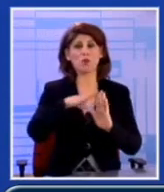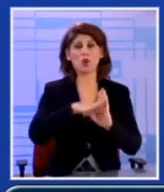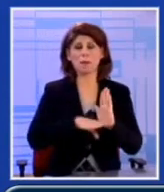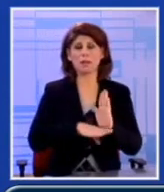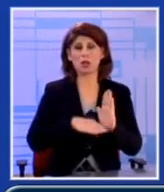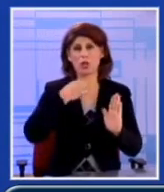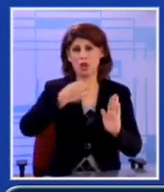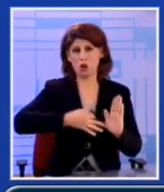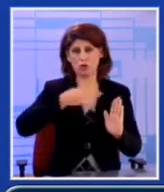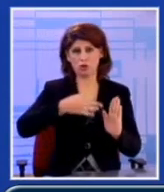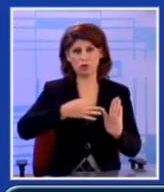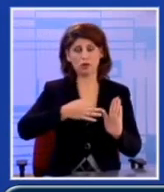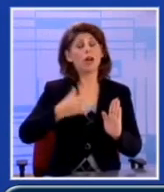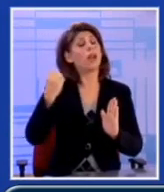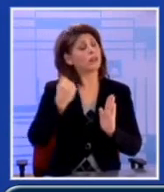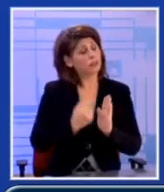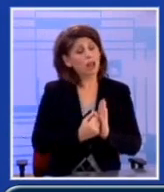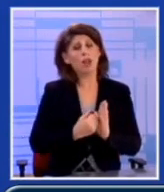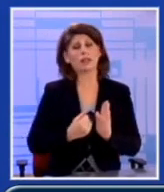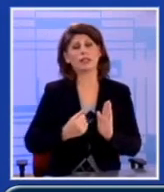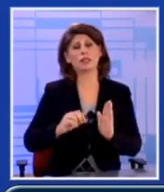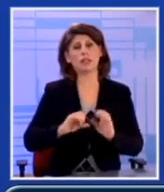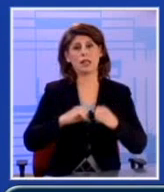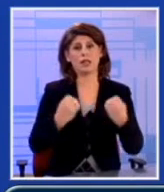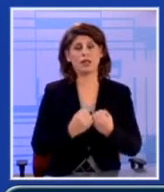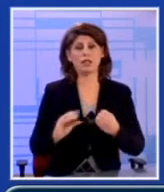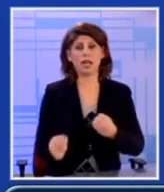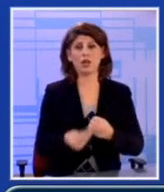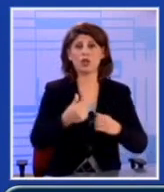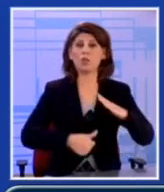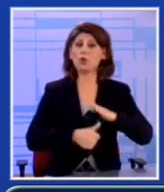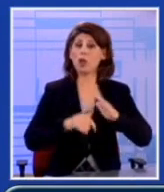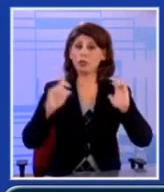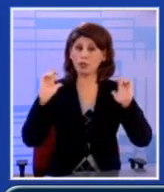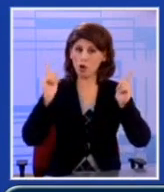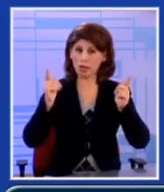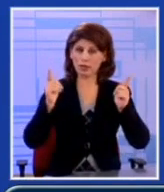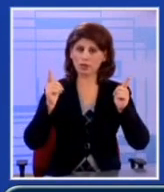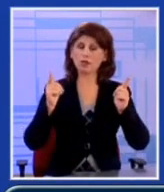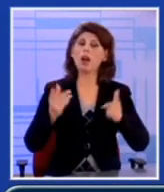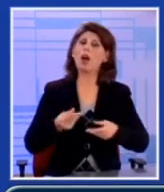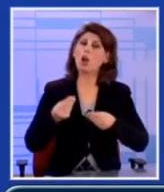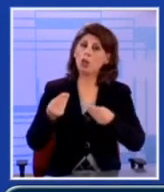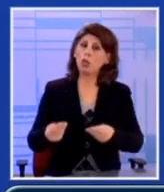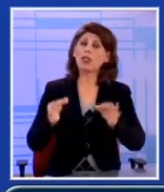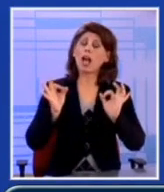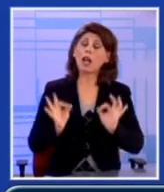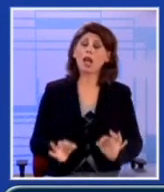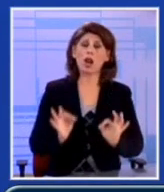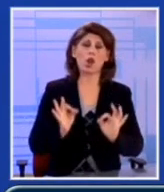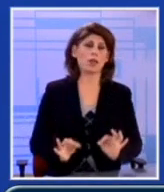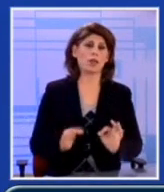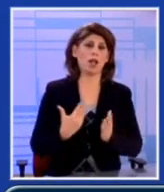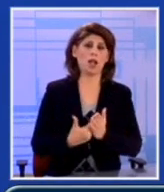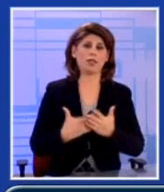προγραμματικών δηλώσεων και για τη συνεδρίαση εκλογής Προέδρου της Δημοκρατίας, δόθηκαν κανονικά άδειες